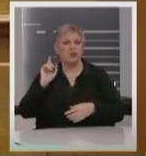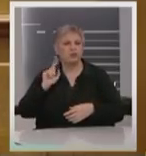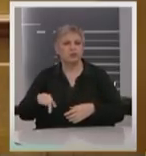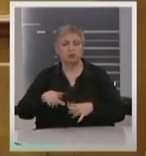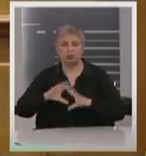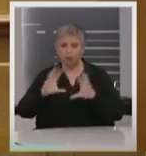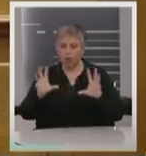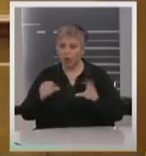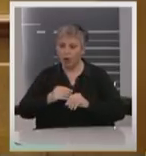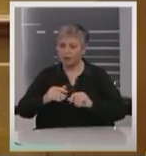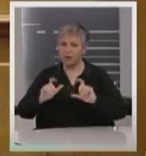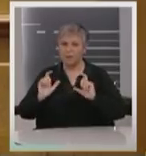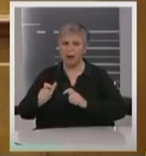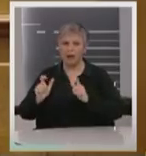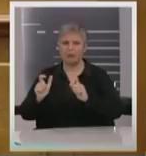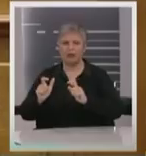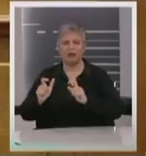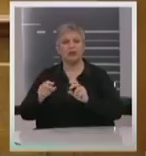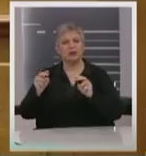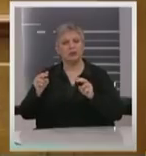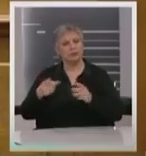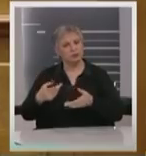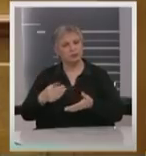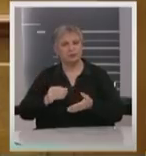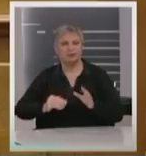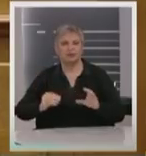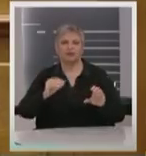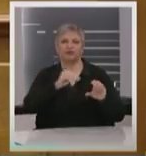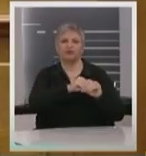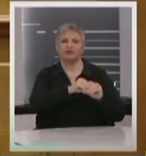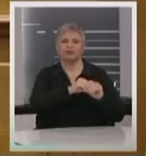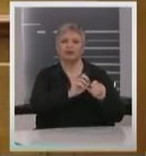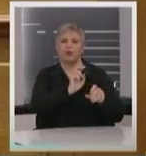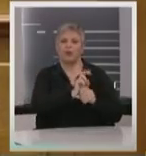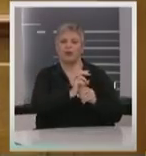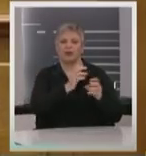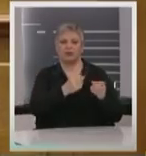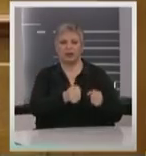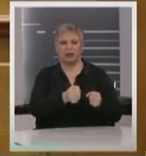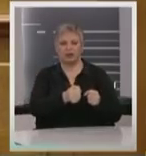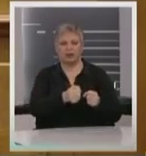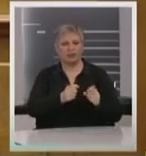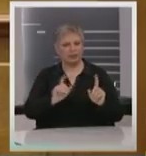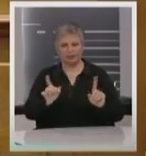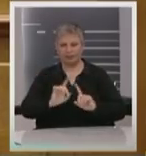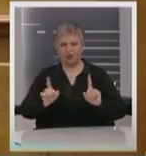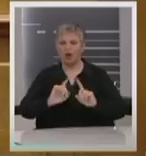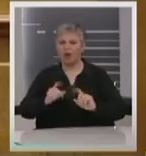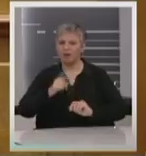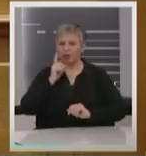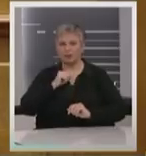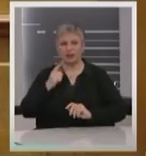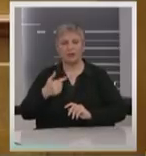είναι. Διότι οι επιδόσεις σας, κύριοι της κυβέρνησης, στην καταπολέμηση της φοροδιαφυγής